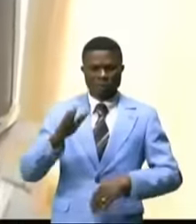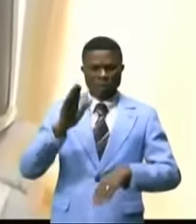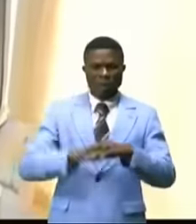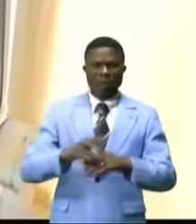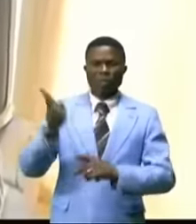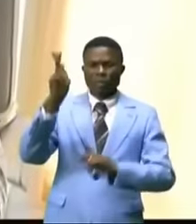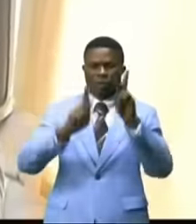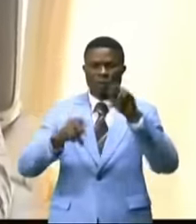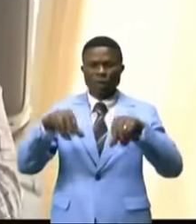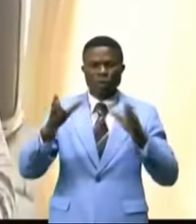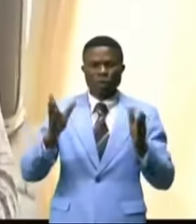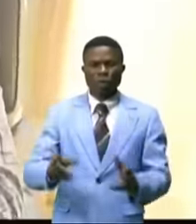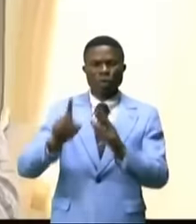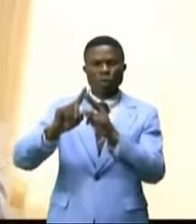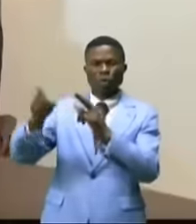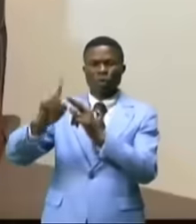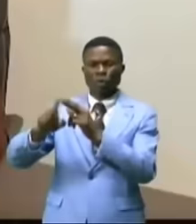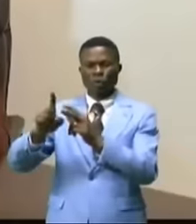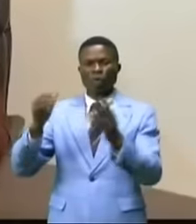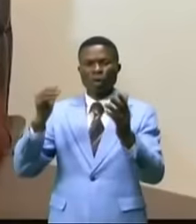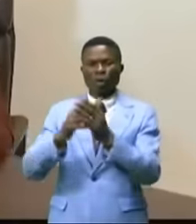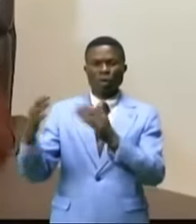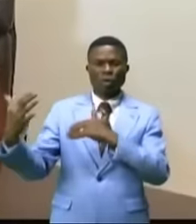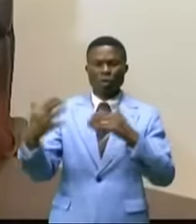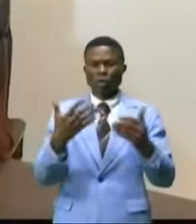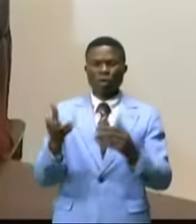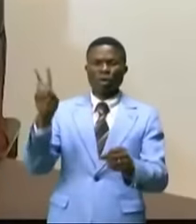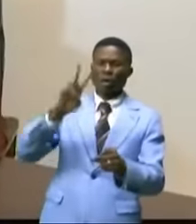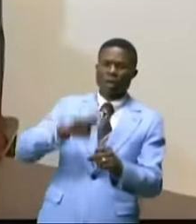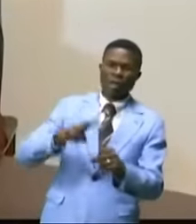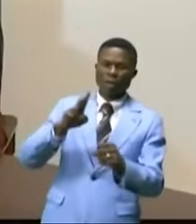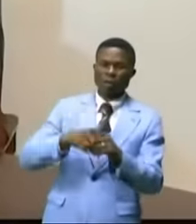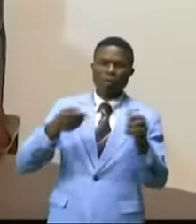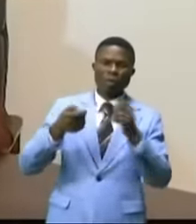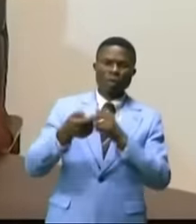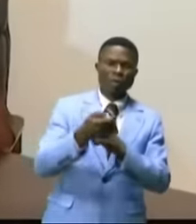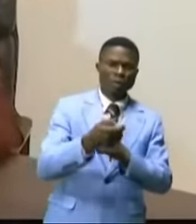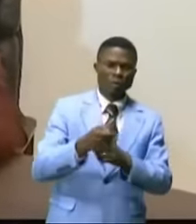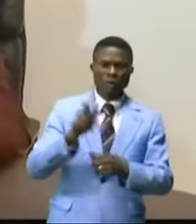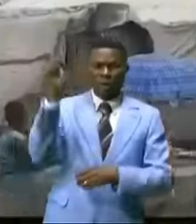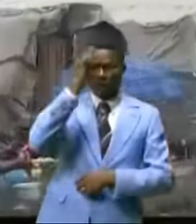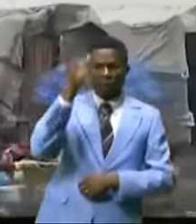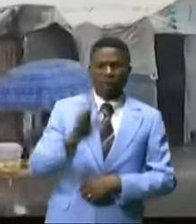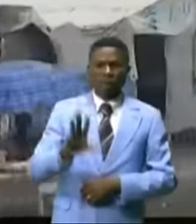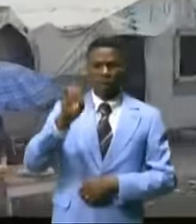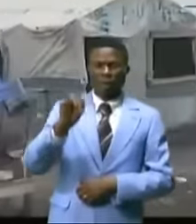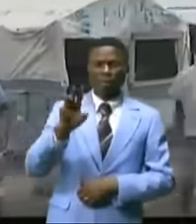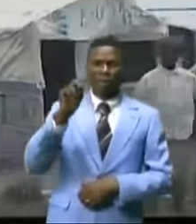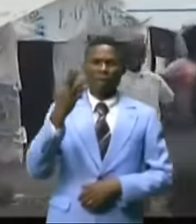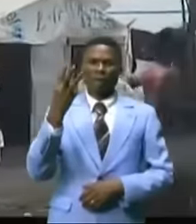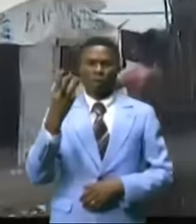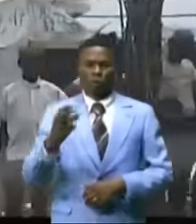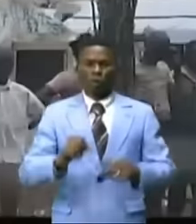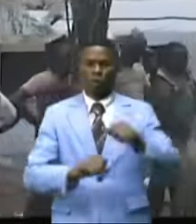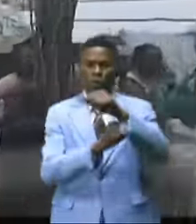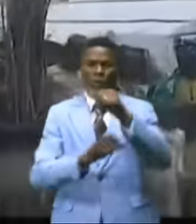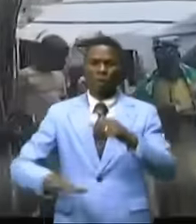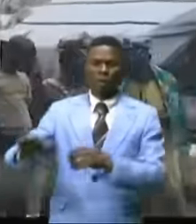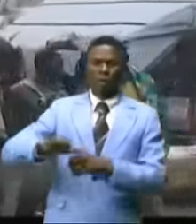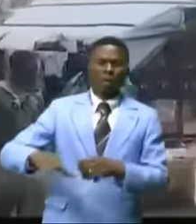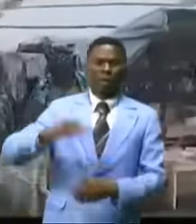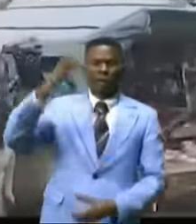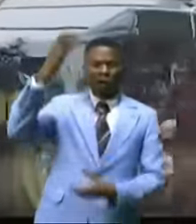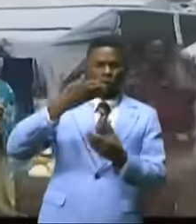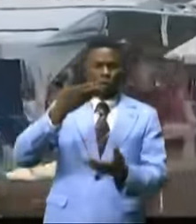les compatriotes déplacés des guerres pour cause des violences perpétrées par les terroristes de M23 soutenus par les